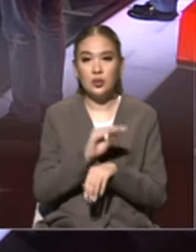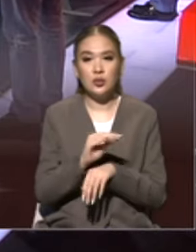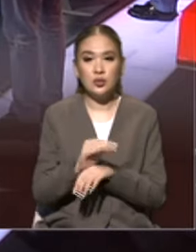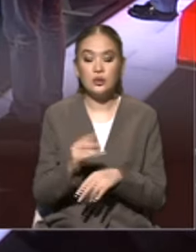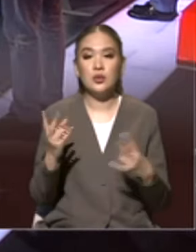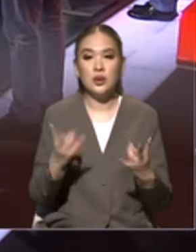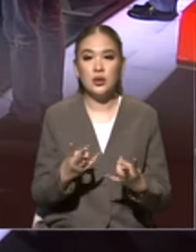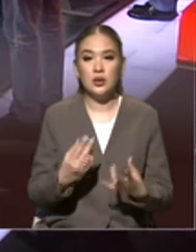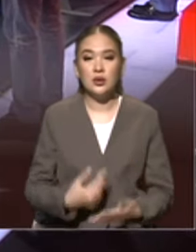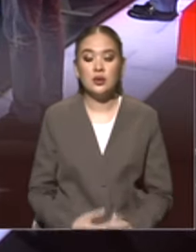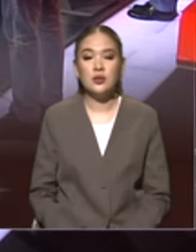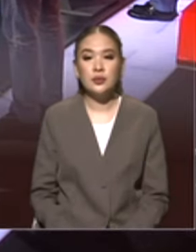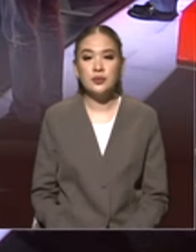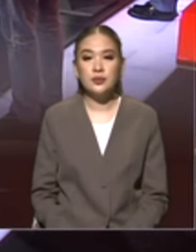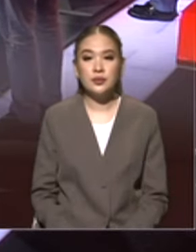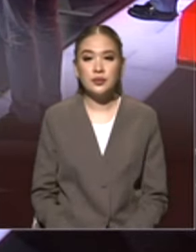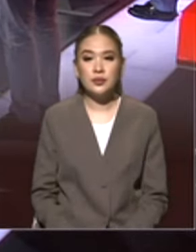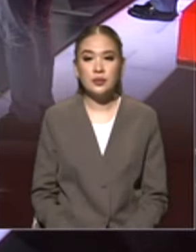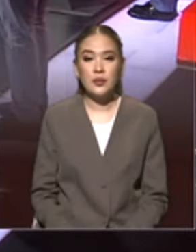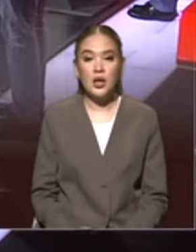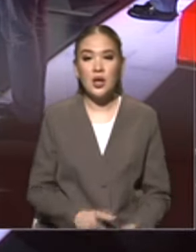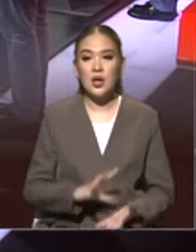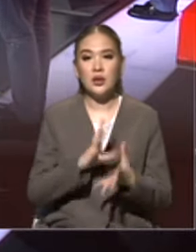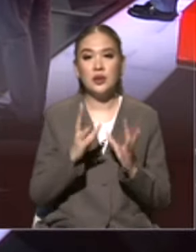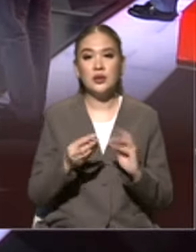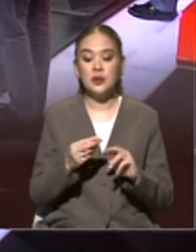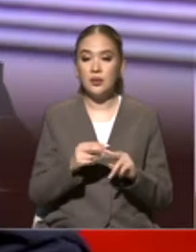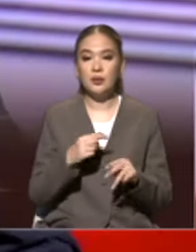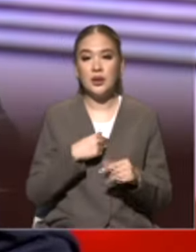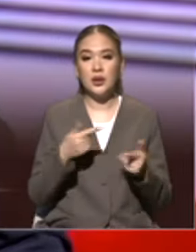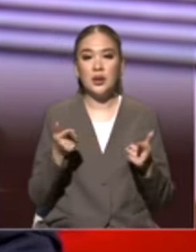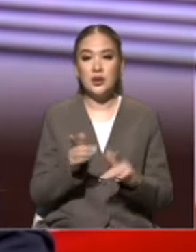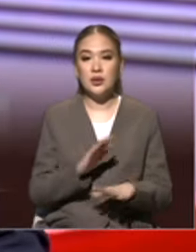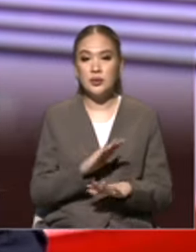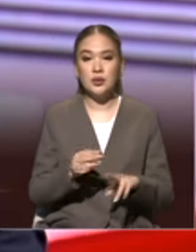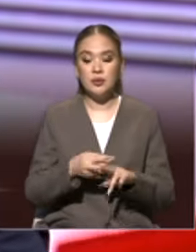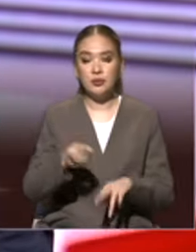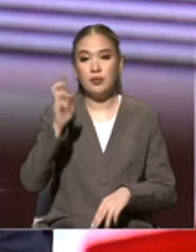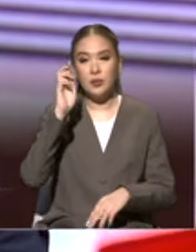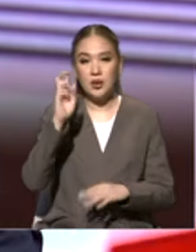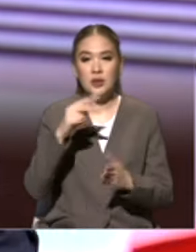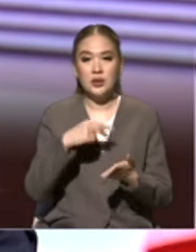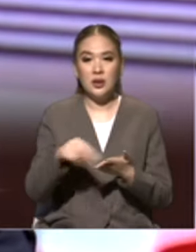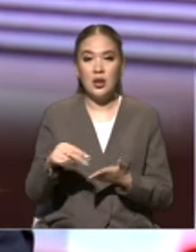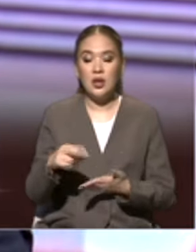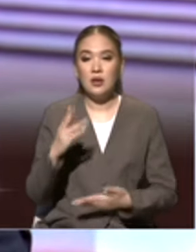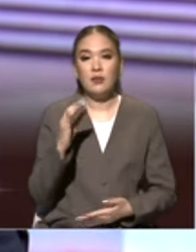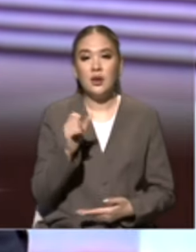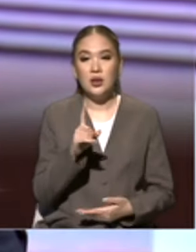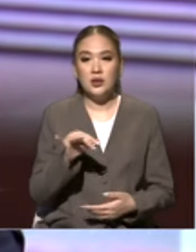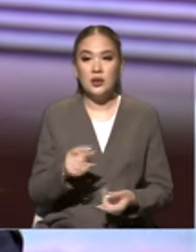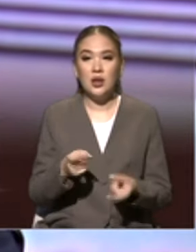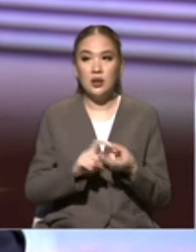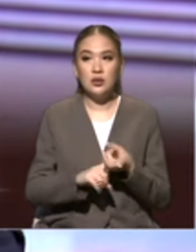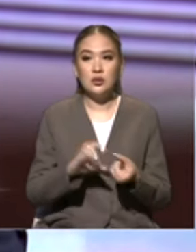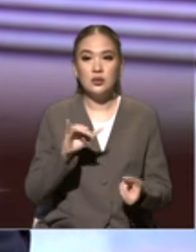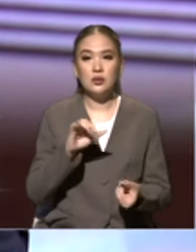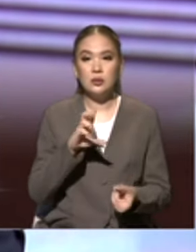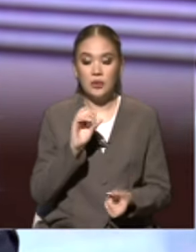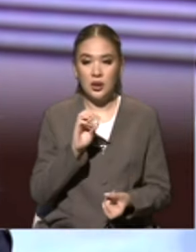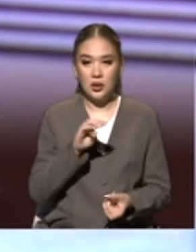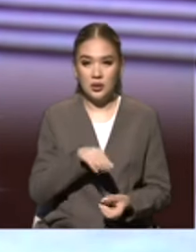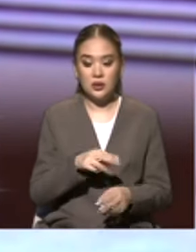керек. Ол дұрыс. Жалпы бұл ретте мен шамалы келіспеймін. Өйткені мемлекеттік сатып алу мен квазимемлекеттік сатып алу